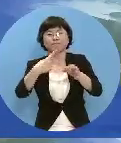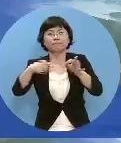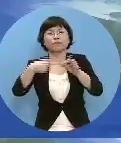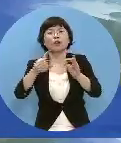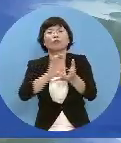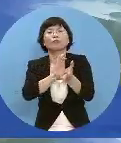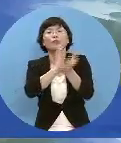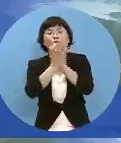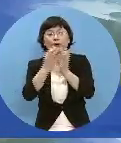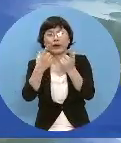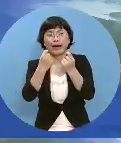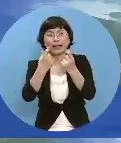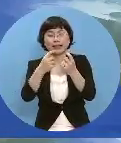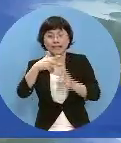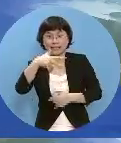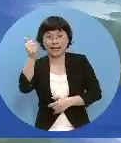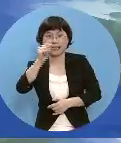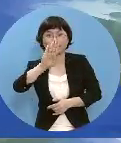안내합니다. 함께 보시죠.